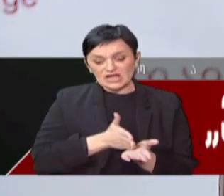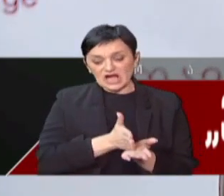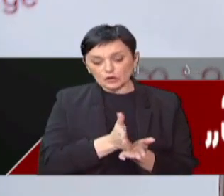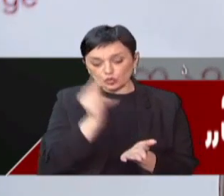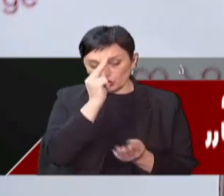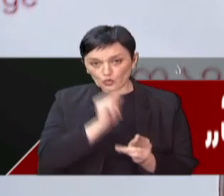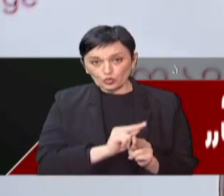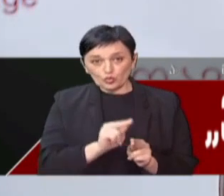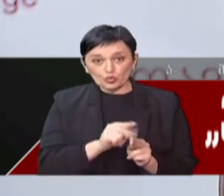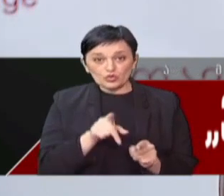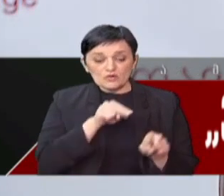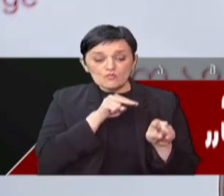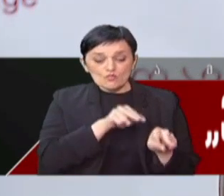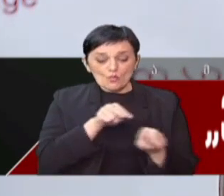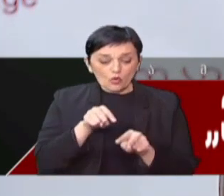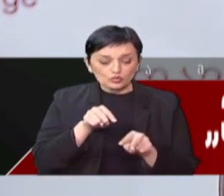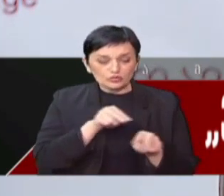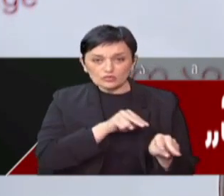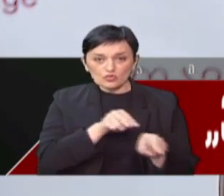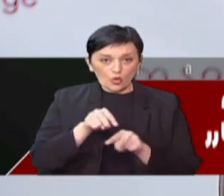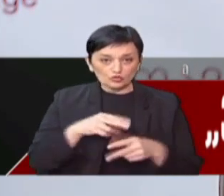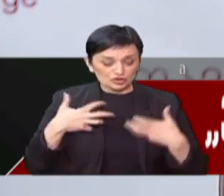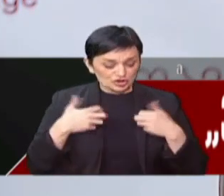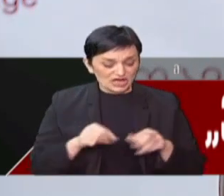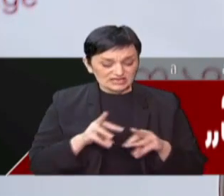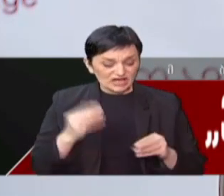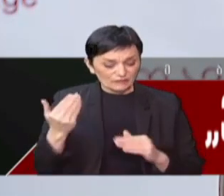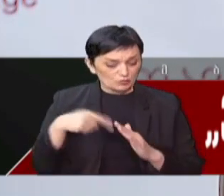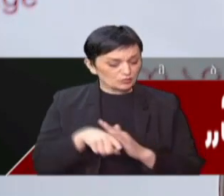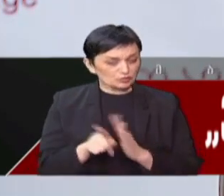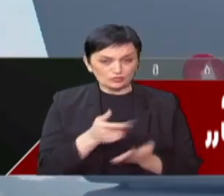გარკვეული კურსები. არავითარი მონიტორინგი და კონტროლი ჯანდაცვის სამინისტროს მიერ არ ხდება